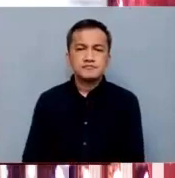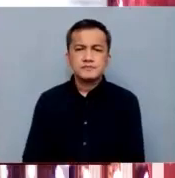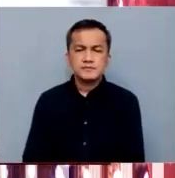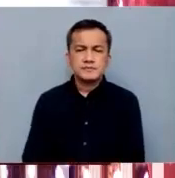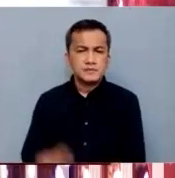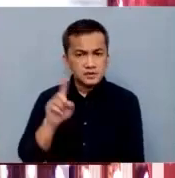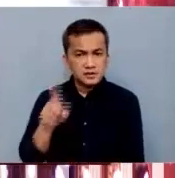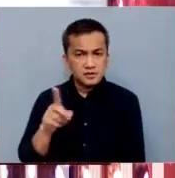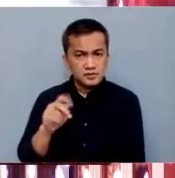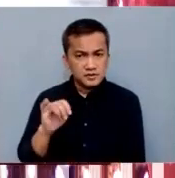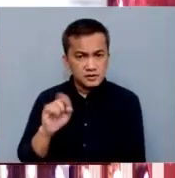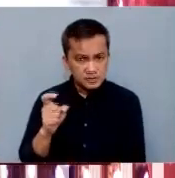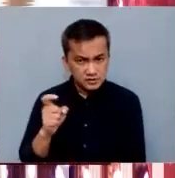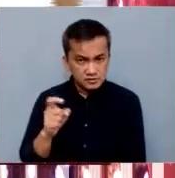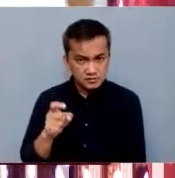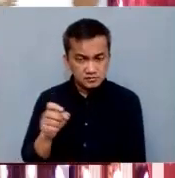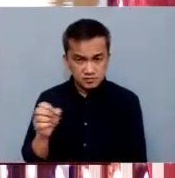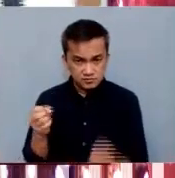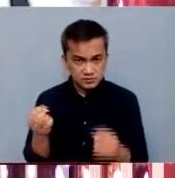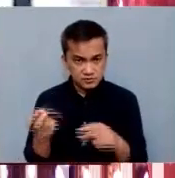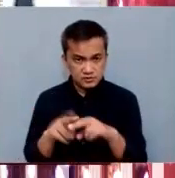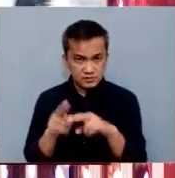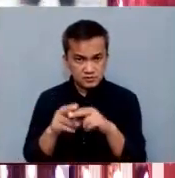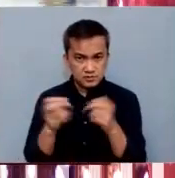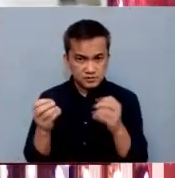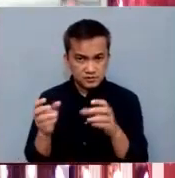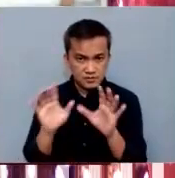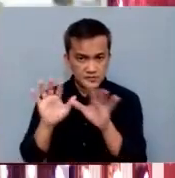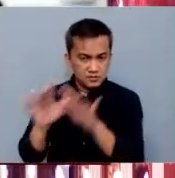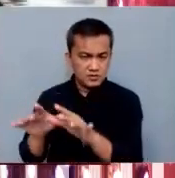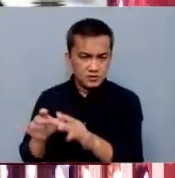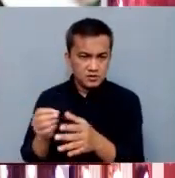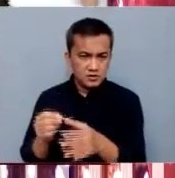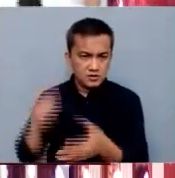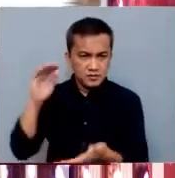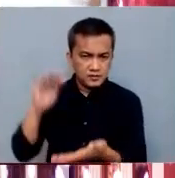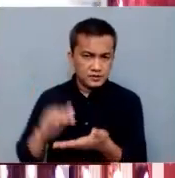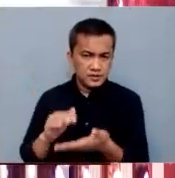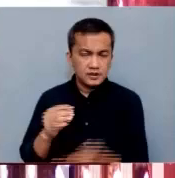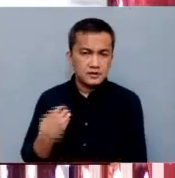PTEX, dumarami pa ba yung mga pasaherong dumarating o papaubos na?